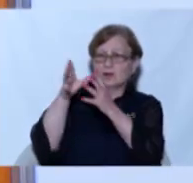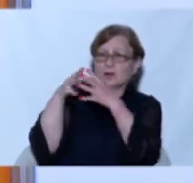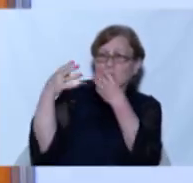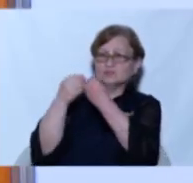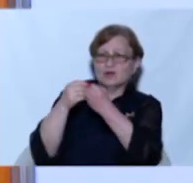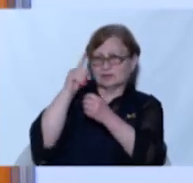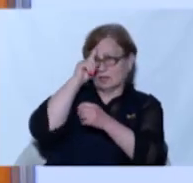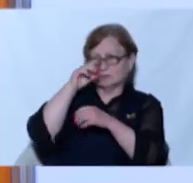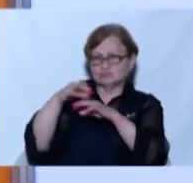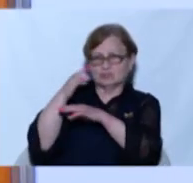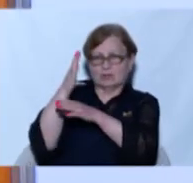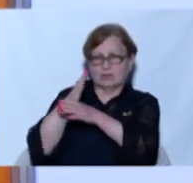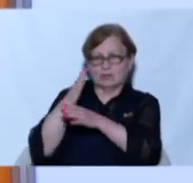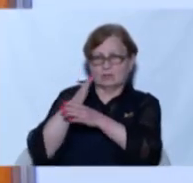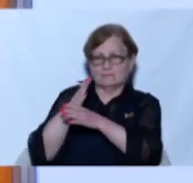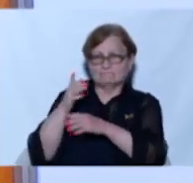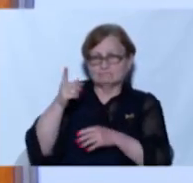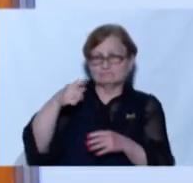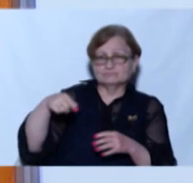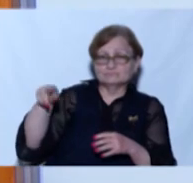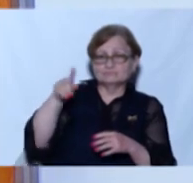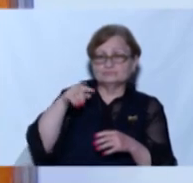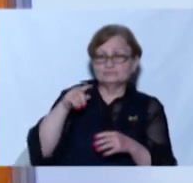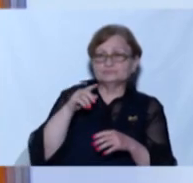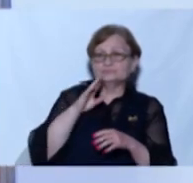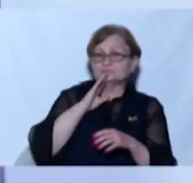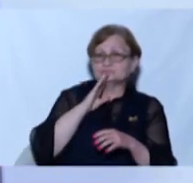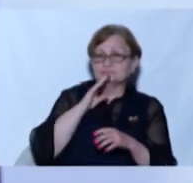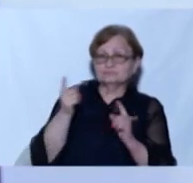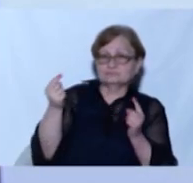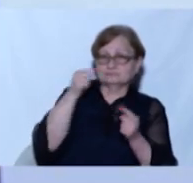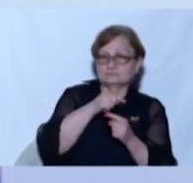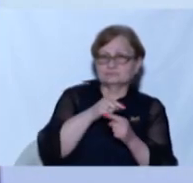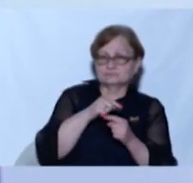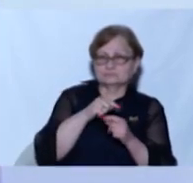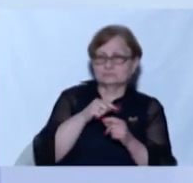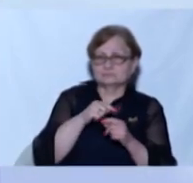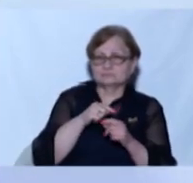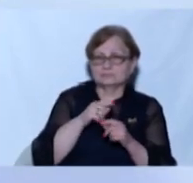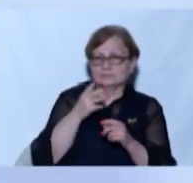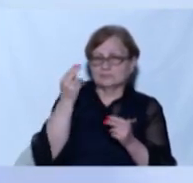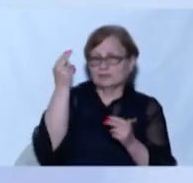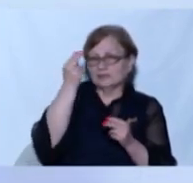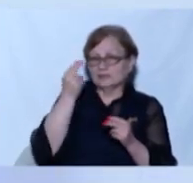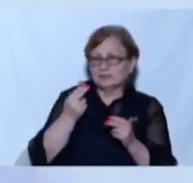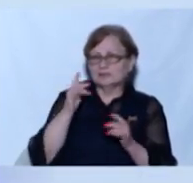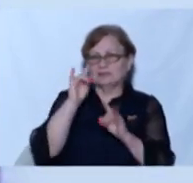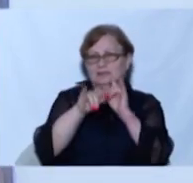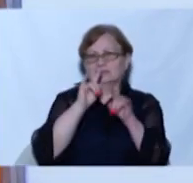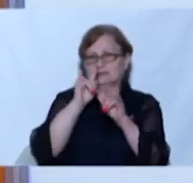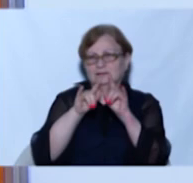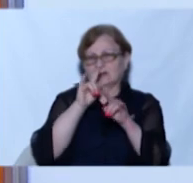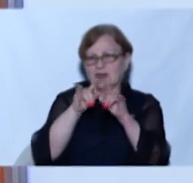ქრისტიანი უფლისწულ ლეოპოლდს უყვარს, უფრო სწორედ ებრაელი ქალიშვილი, რომელიც ატყვილებს მხატვრად, აჩვენებს თავს, აი მინდა ეს